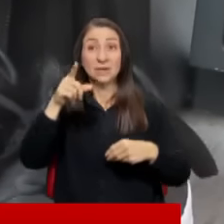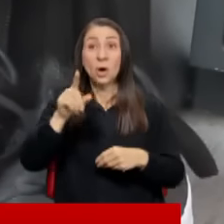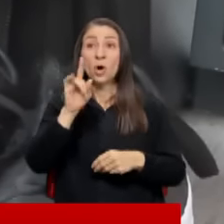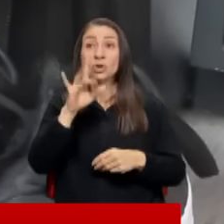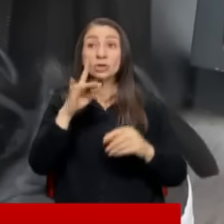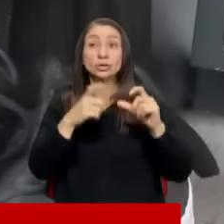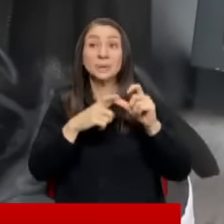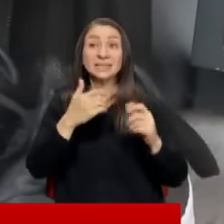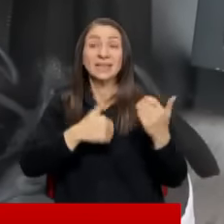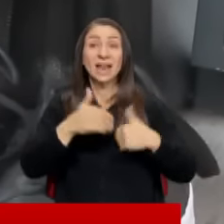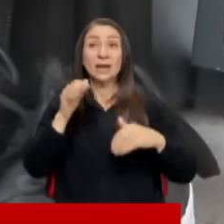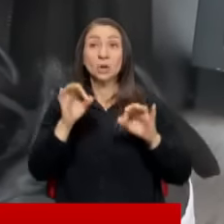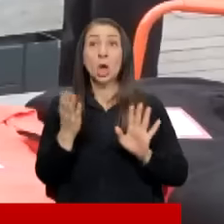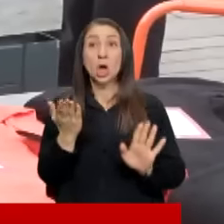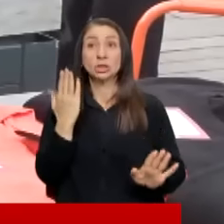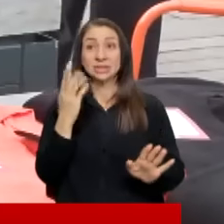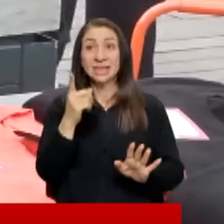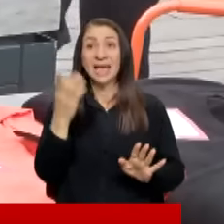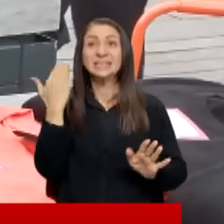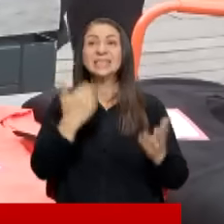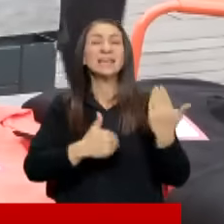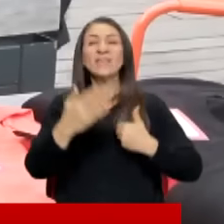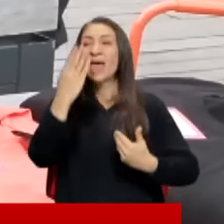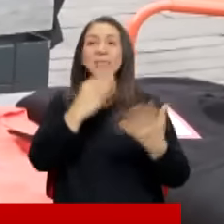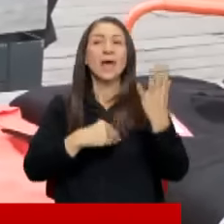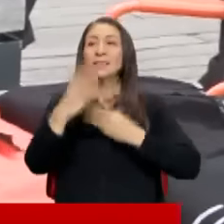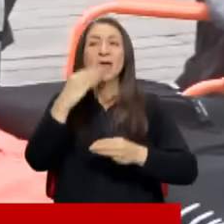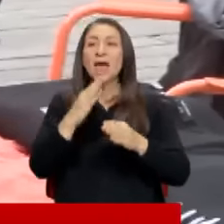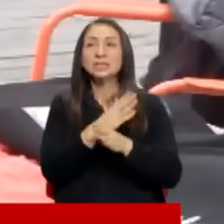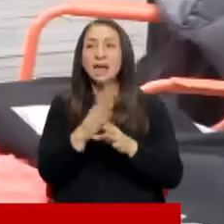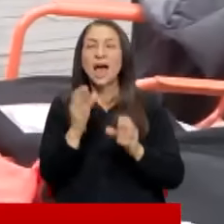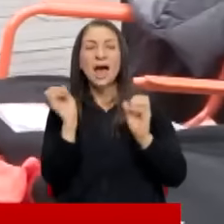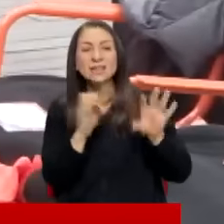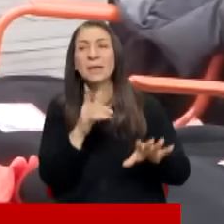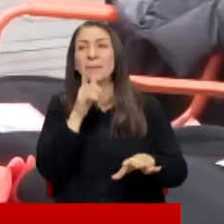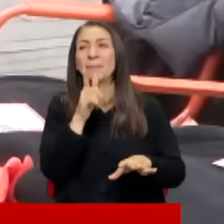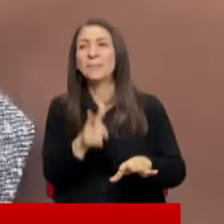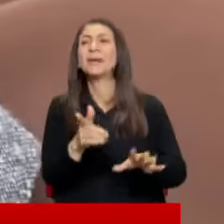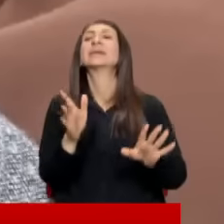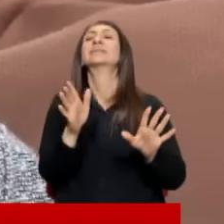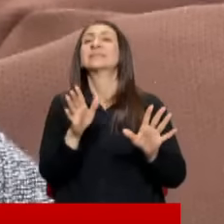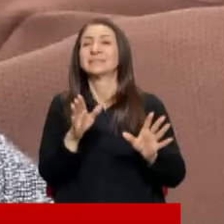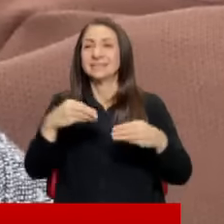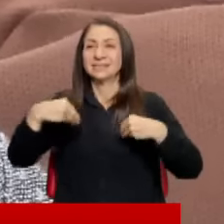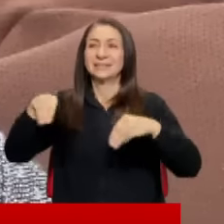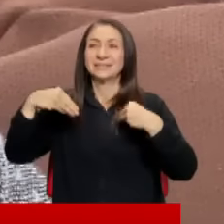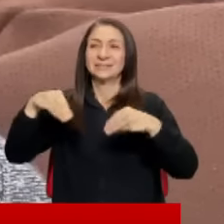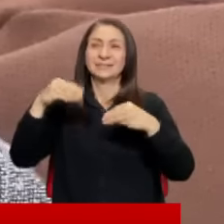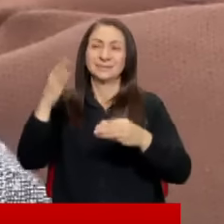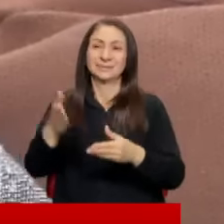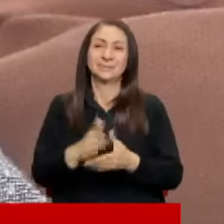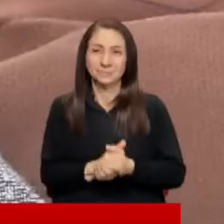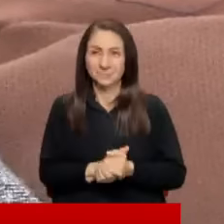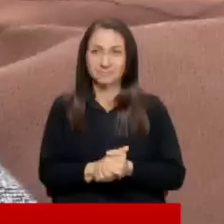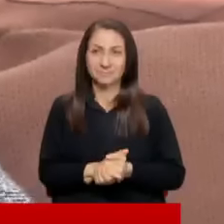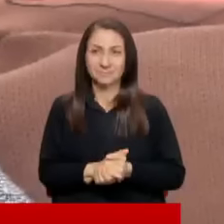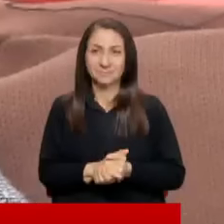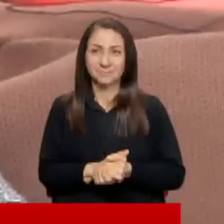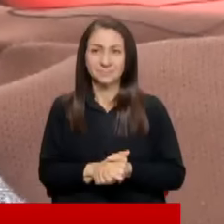14 Şubat sevgililer günü öncesi eski sevgililerinin eşyalarını atmayı bir türlü başaramayanlar pazarın yolunu tuttu.